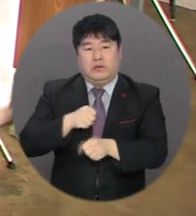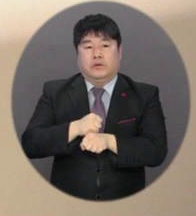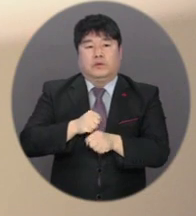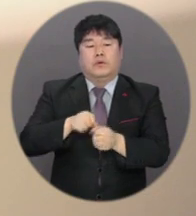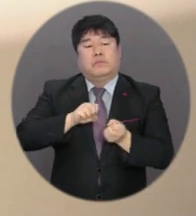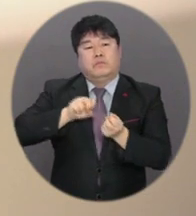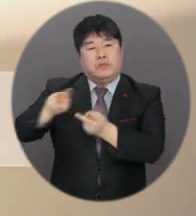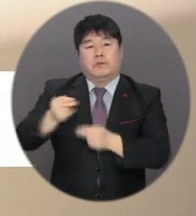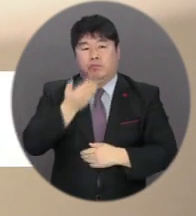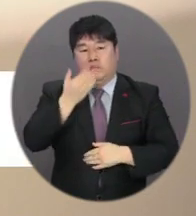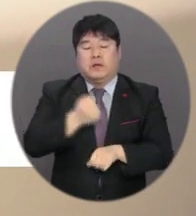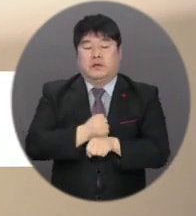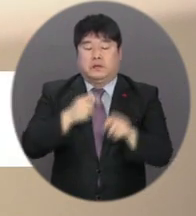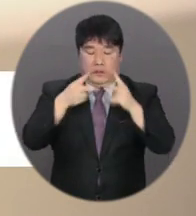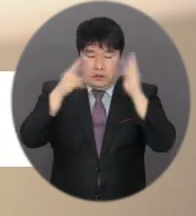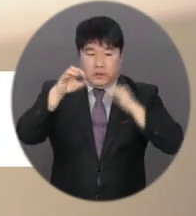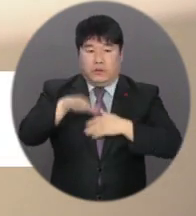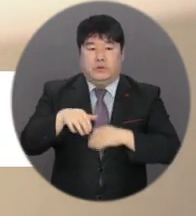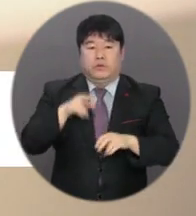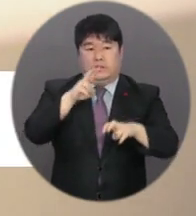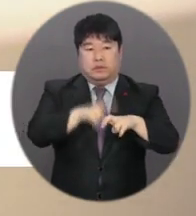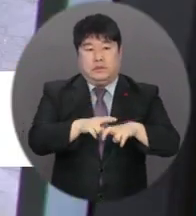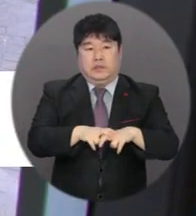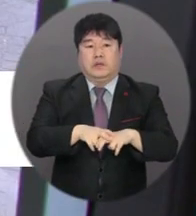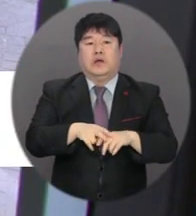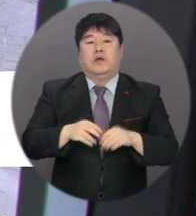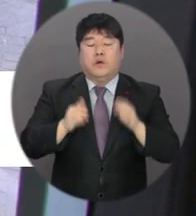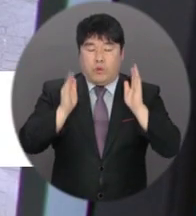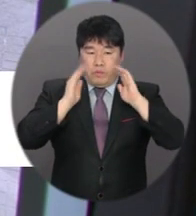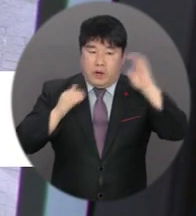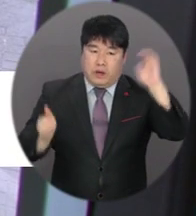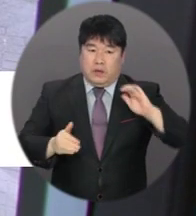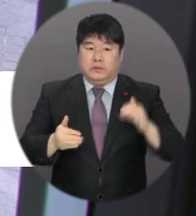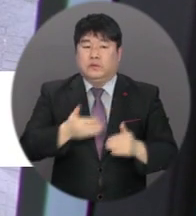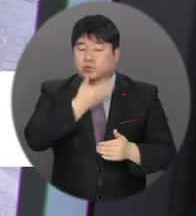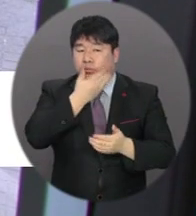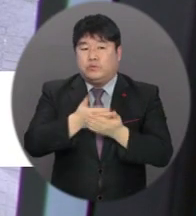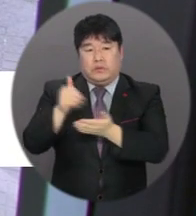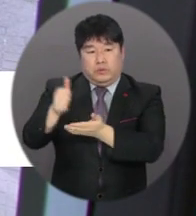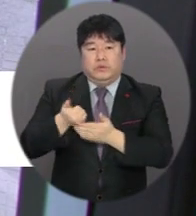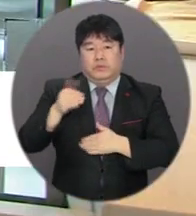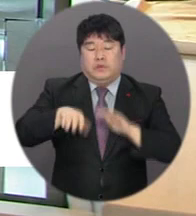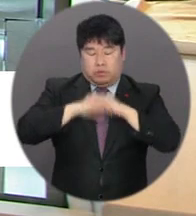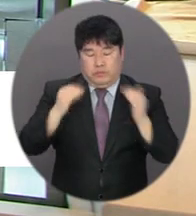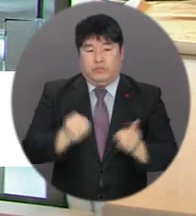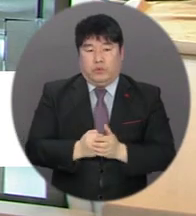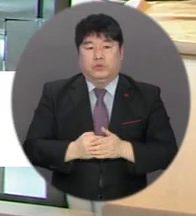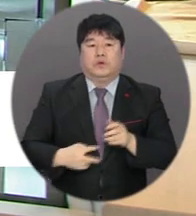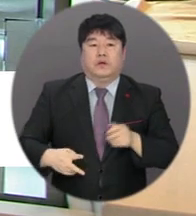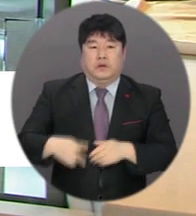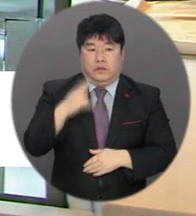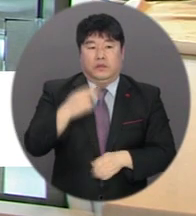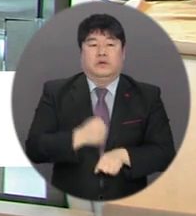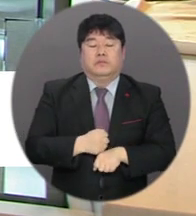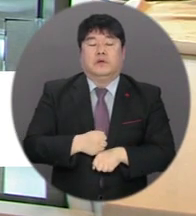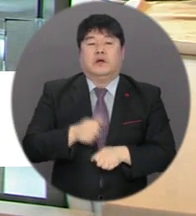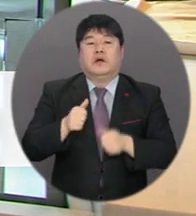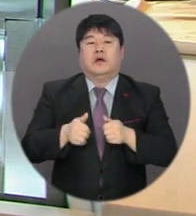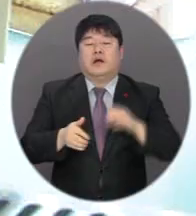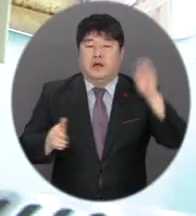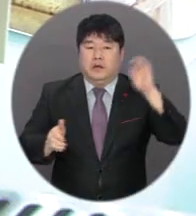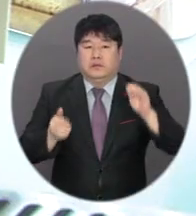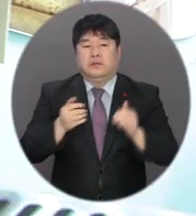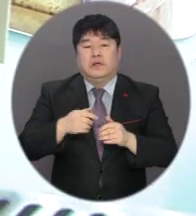때문입니다. 대학가에 있어 자리를 잡고 공부하는 학생들이 주요 고객이었는데 모두 끊겼습니다. 수험생을 위한